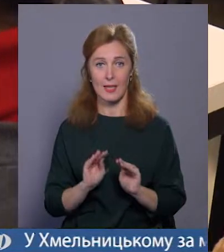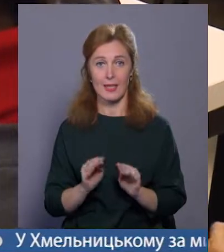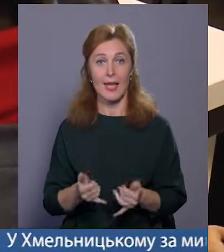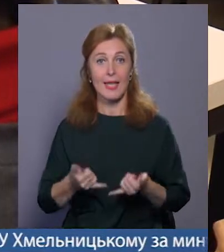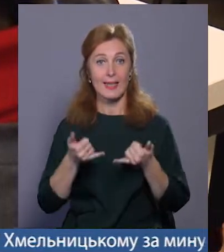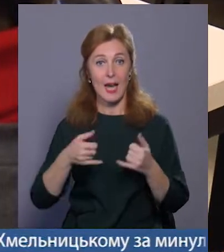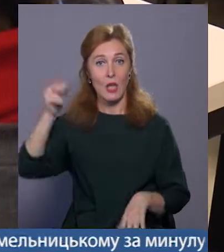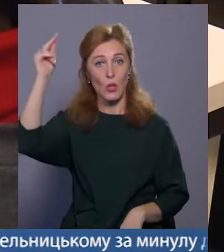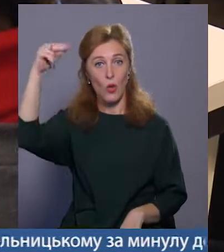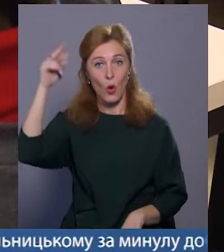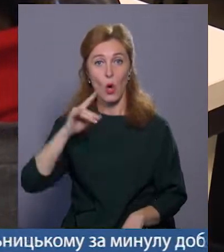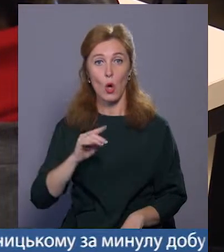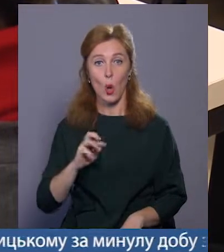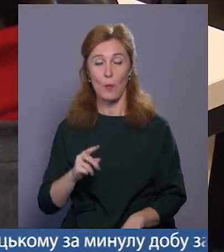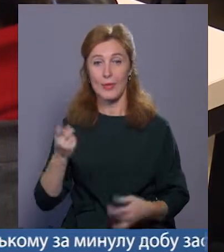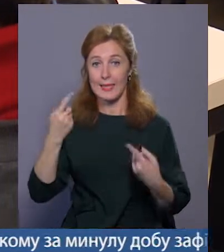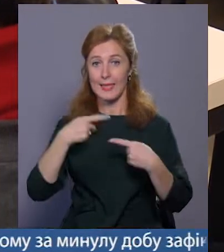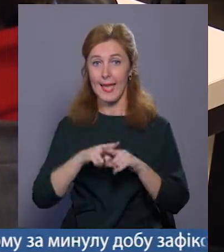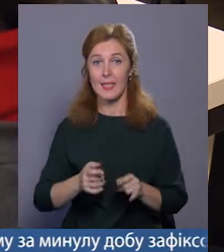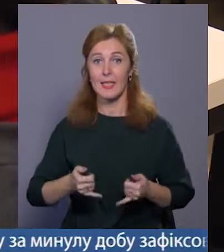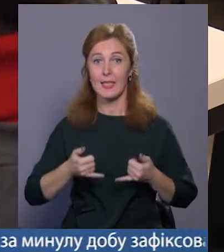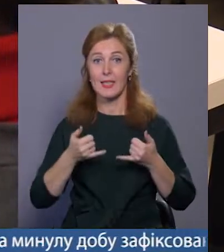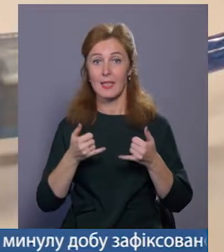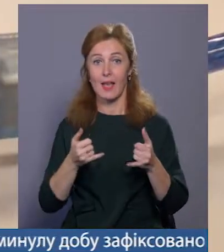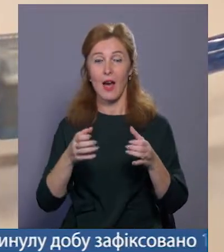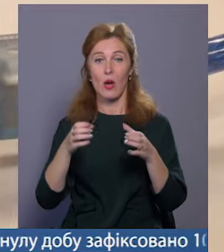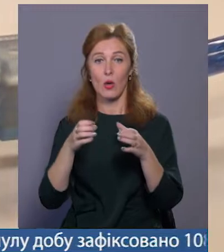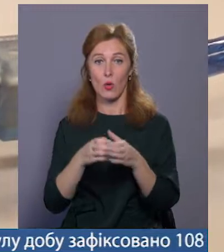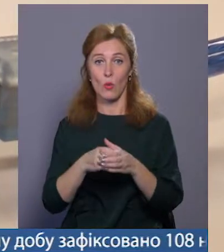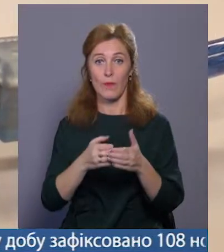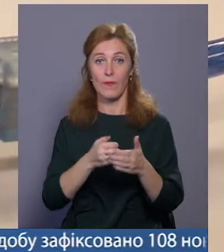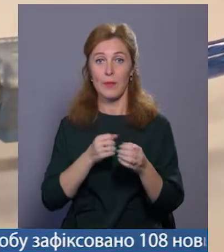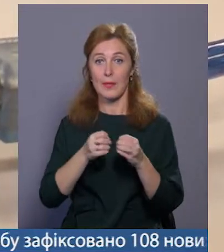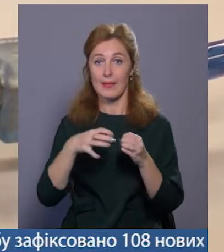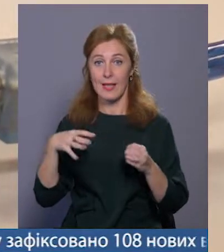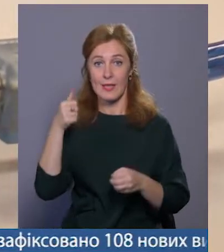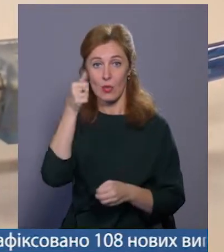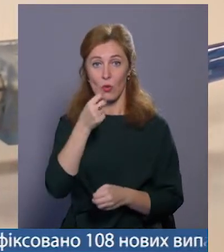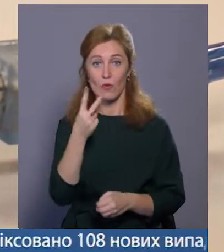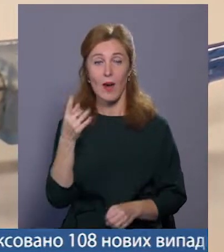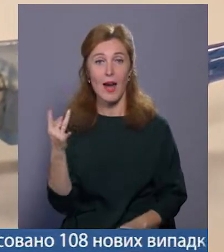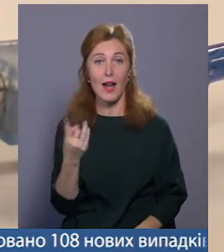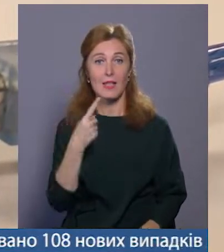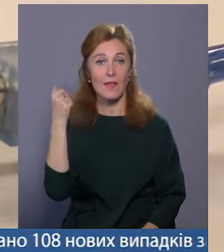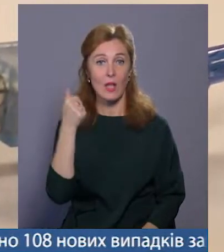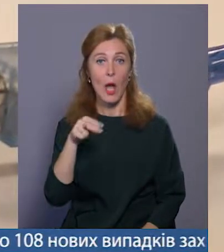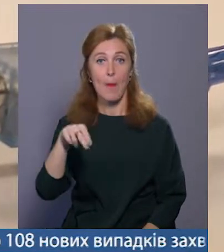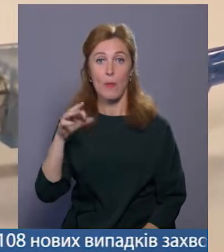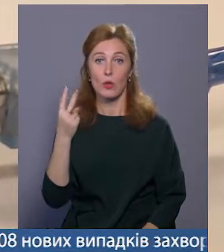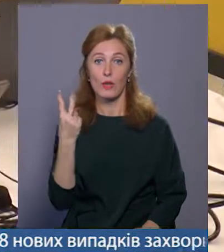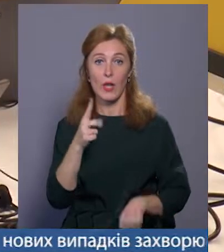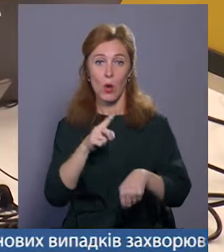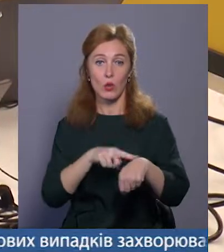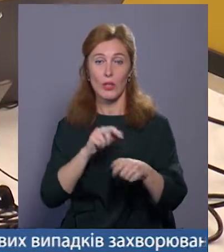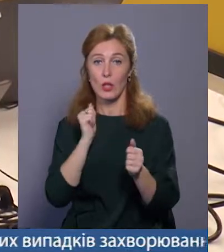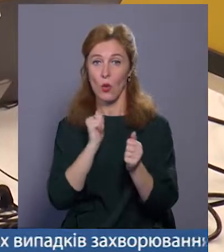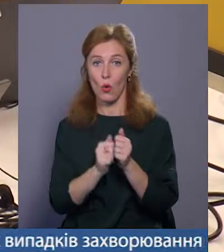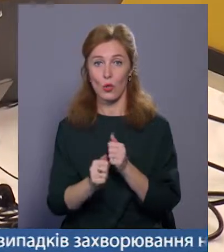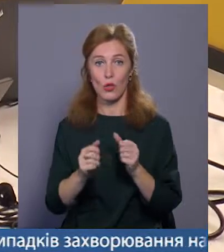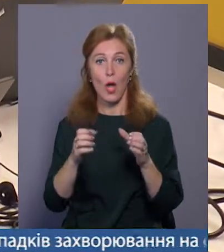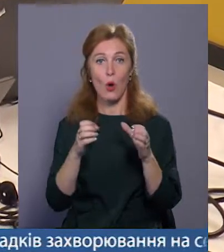уроки робототехніки для 6 груп віком від 8 до 15 років відбуваються двічі на тиждень, по 2 години кожен. Гурток відвідує